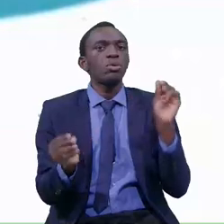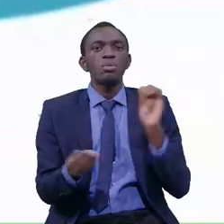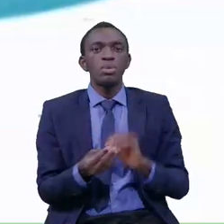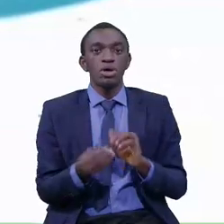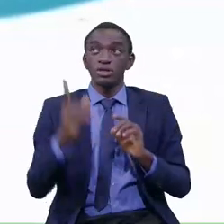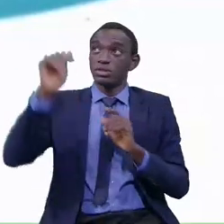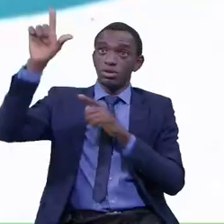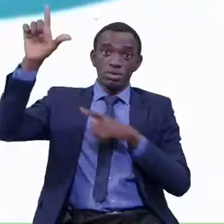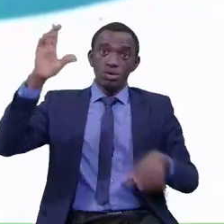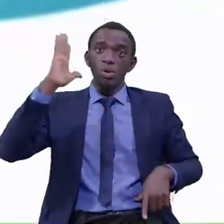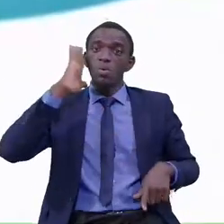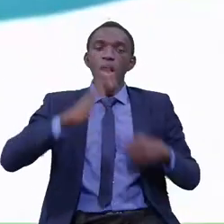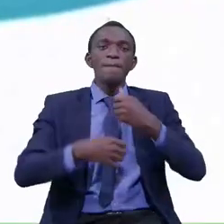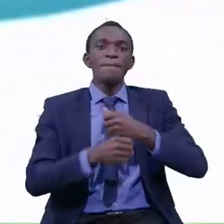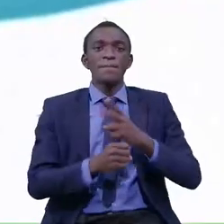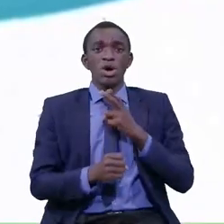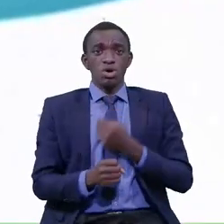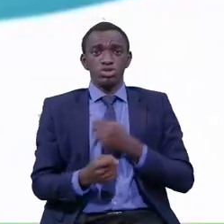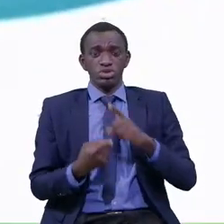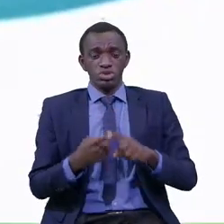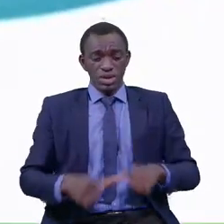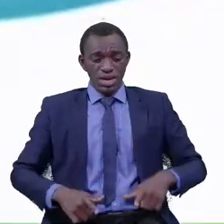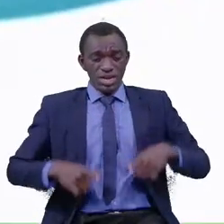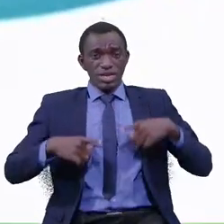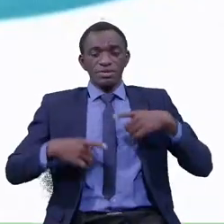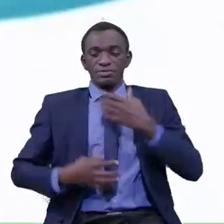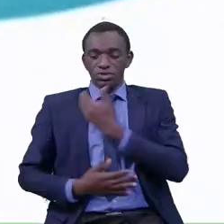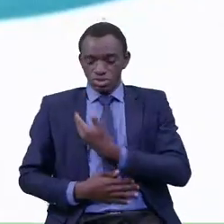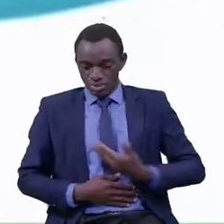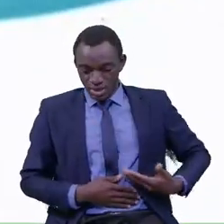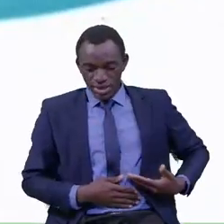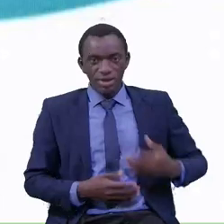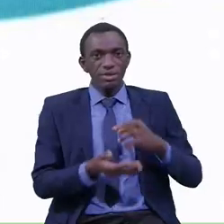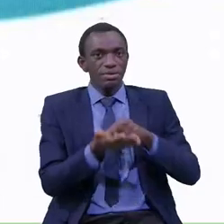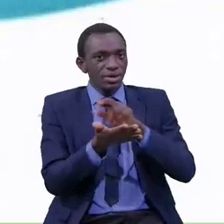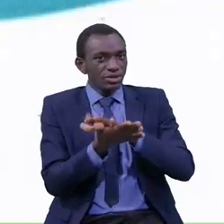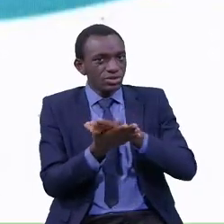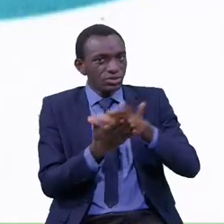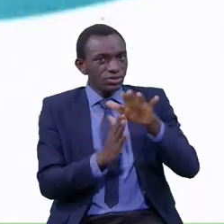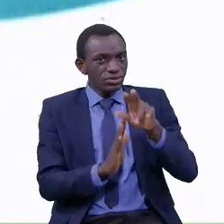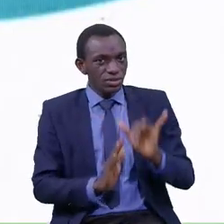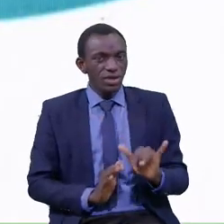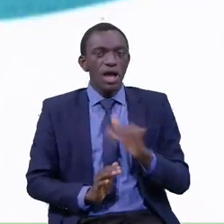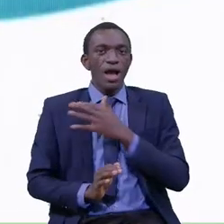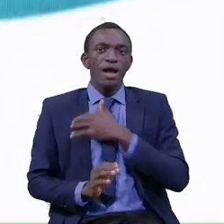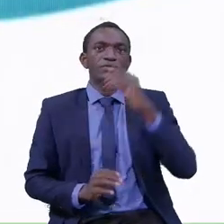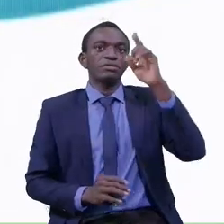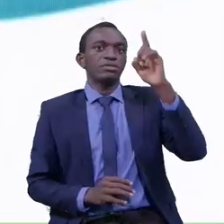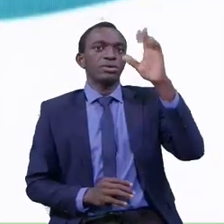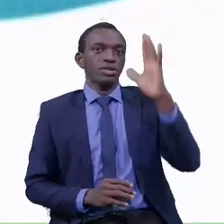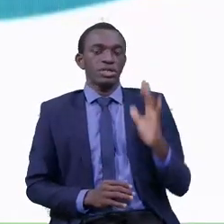Alors le Seigneur nous amène à vivre dans la justice, dans la piété. Dans ce